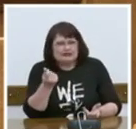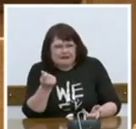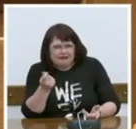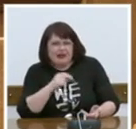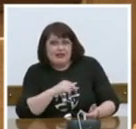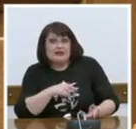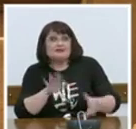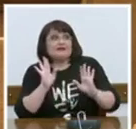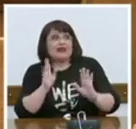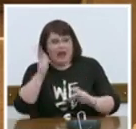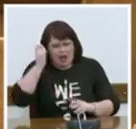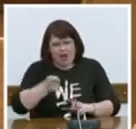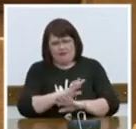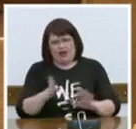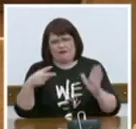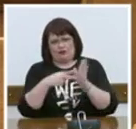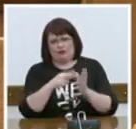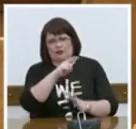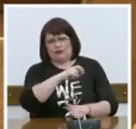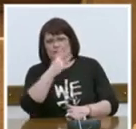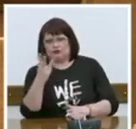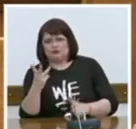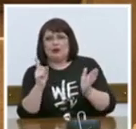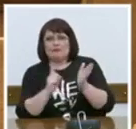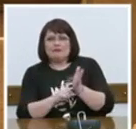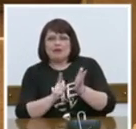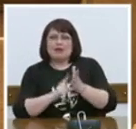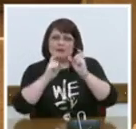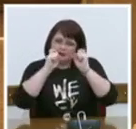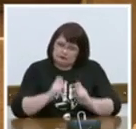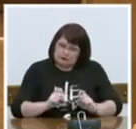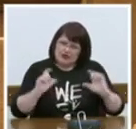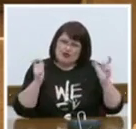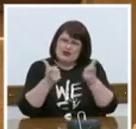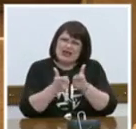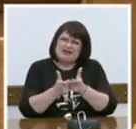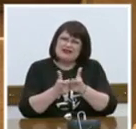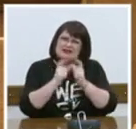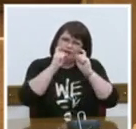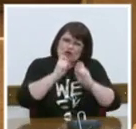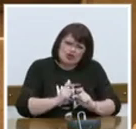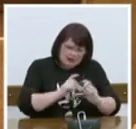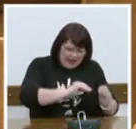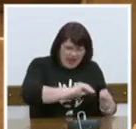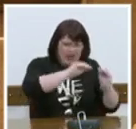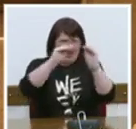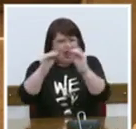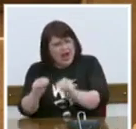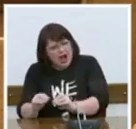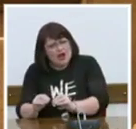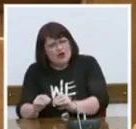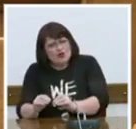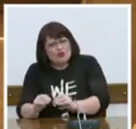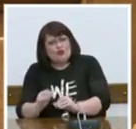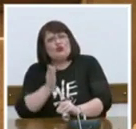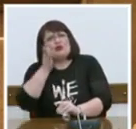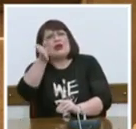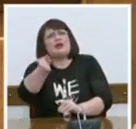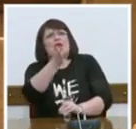εν έτη 2023 να αναγκάζονται οι οικογένειες να φύγουν από τον τόπο τους για να εξασφαλίσουν